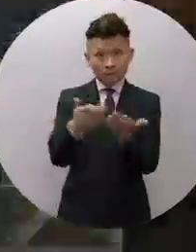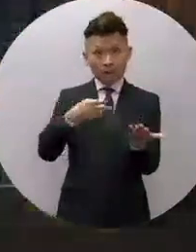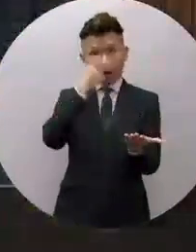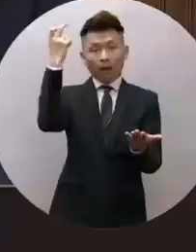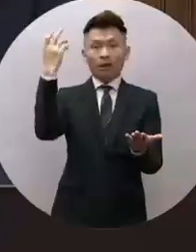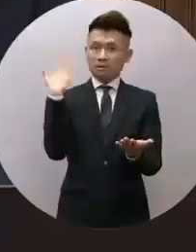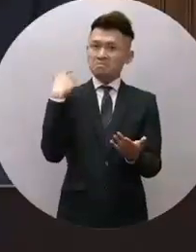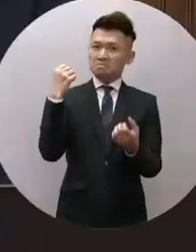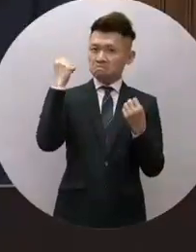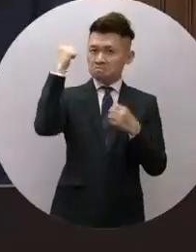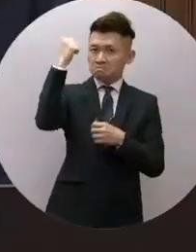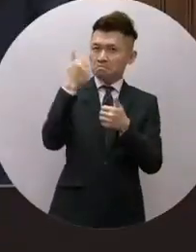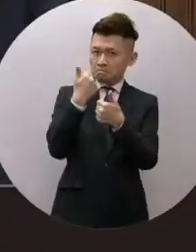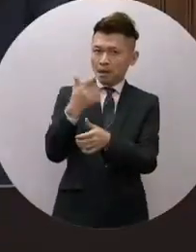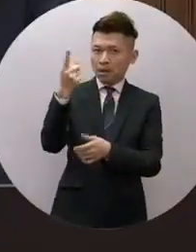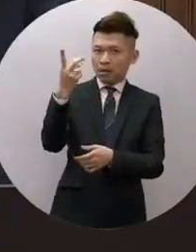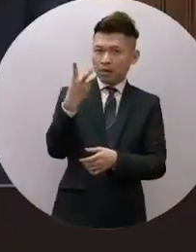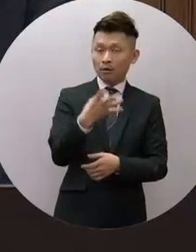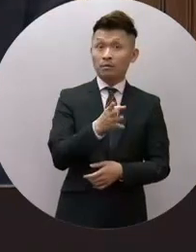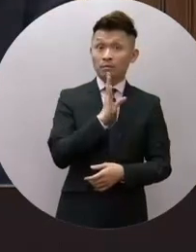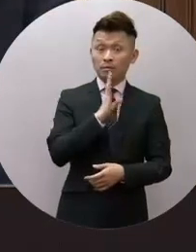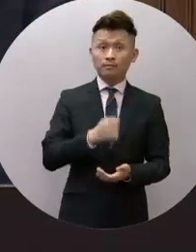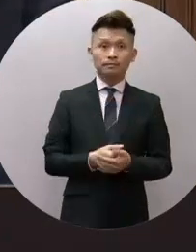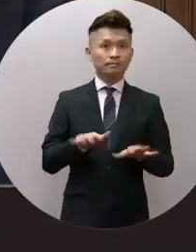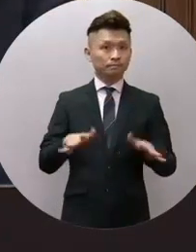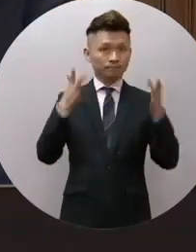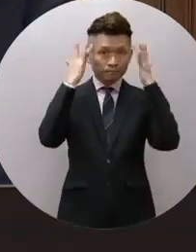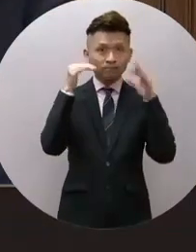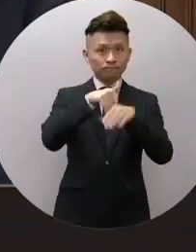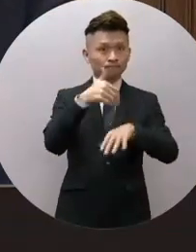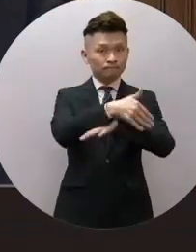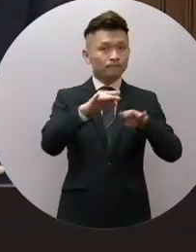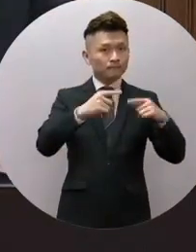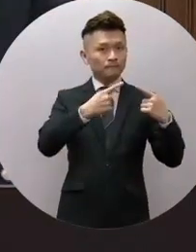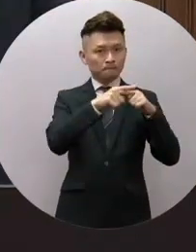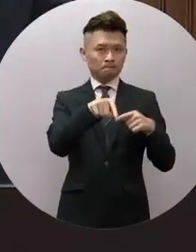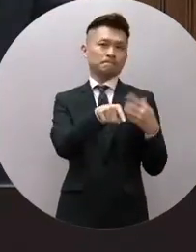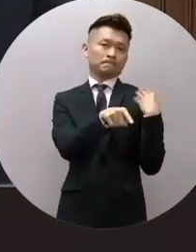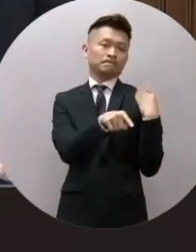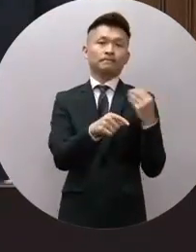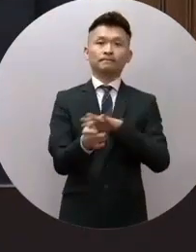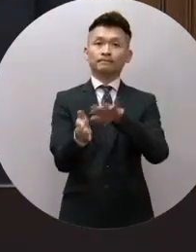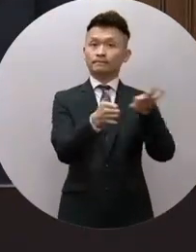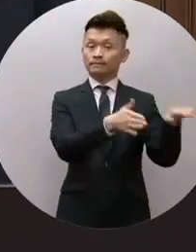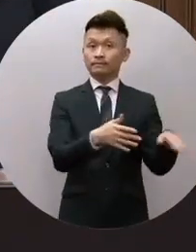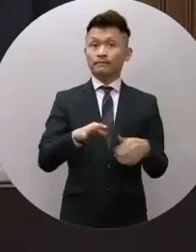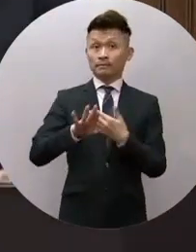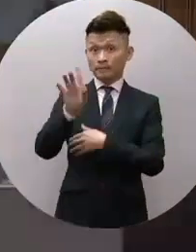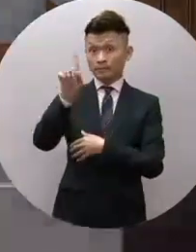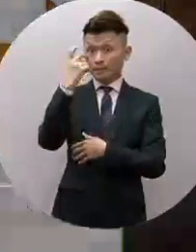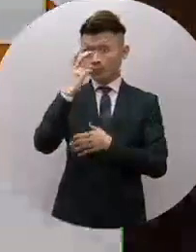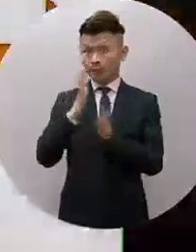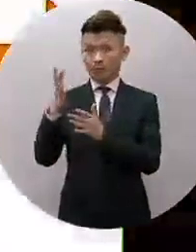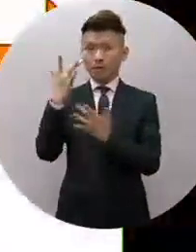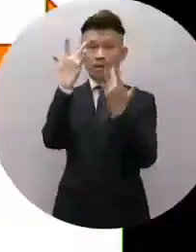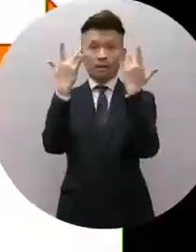多台大实验里的抗争的事件。好，这个是现在又存在一个南投县土地争议的问题。好，那我们回过头来另外一个管理单位，现在的